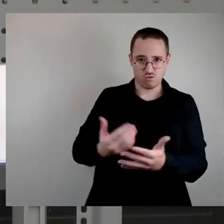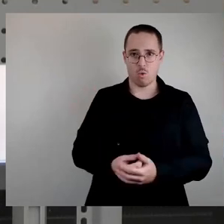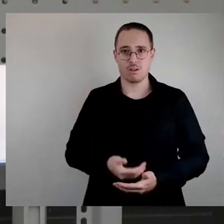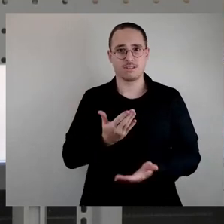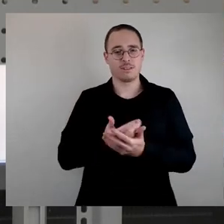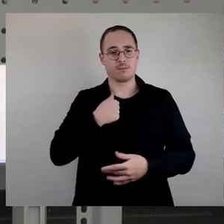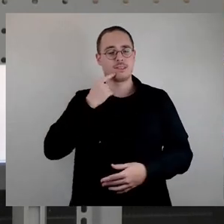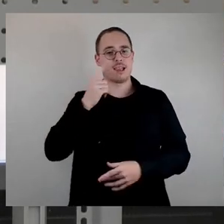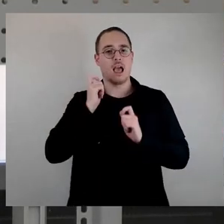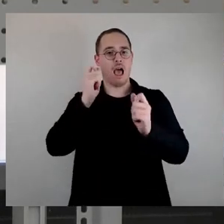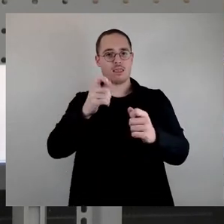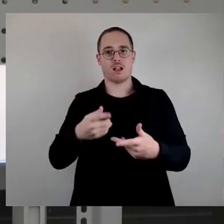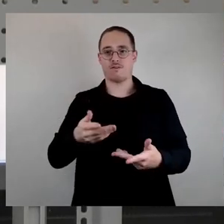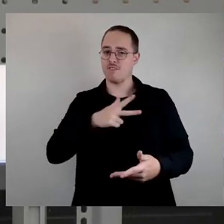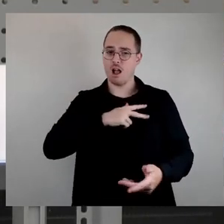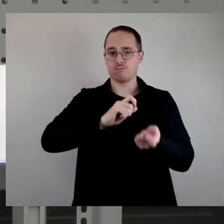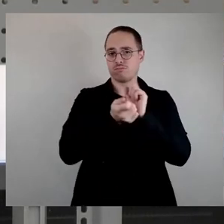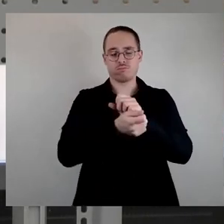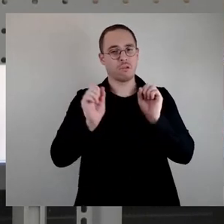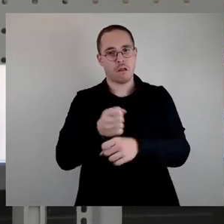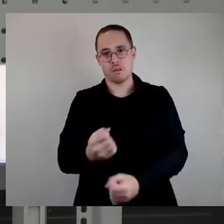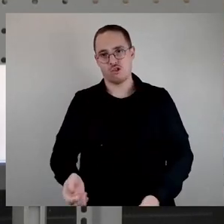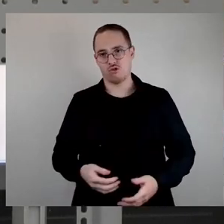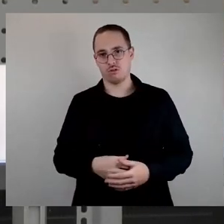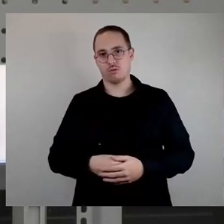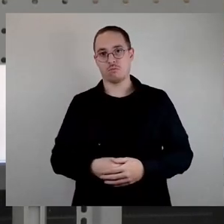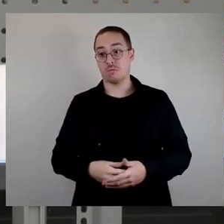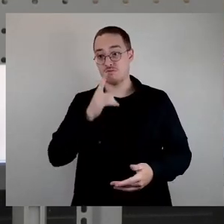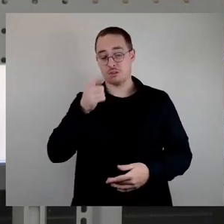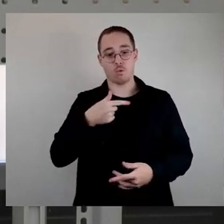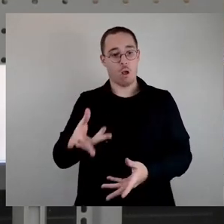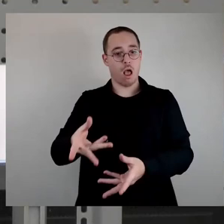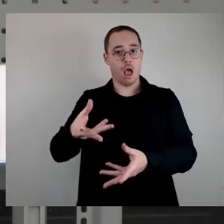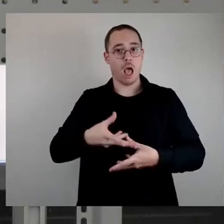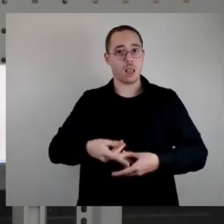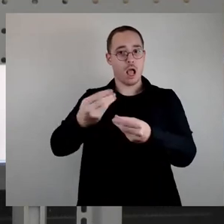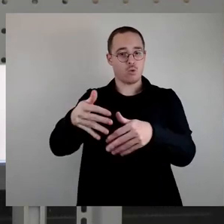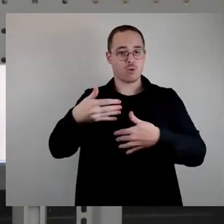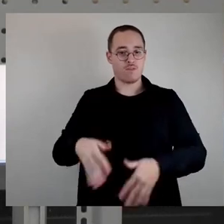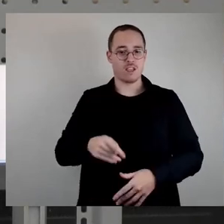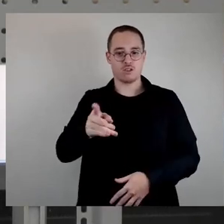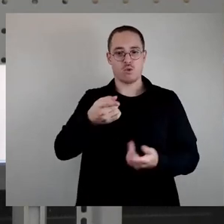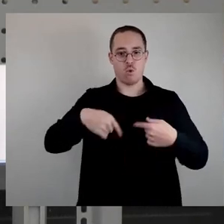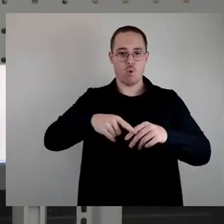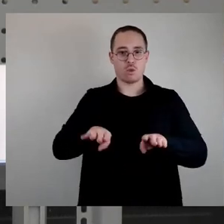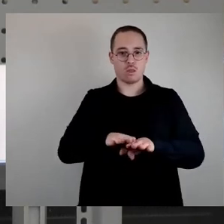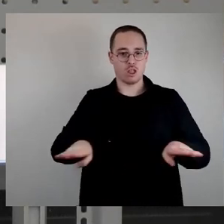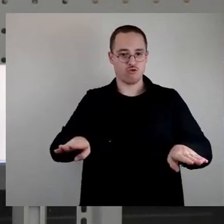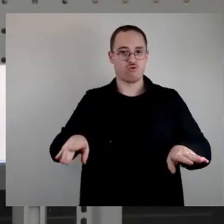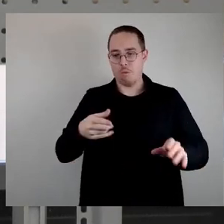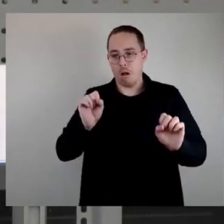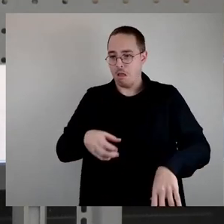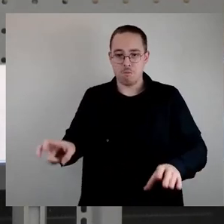der Einladung zu diesem runden Tisch dann folgen möchte, der nimmt teil, wer wie bisher nicht zu Gesprächen bereit war, wird auch weiterhin nicht dabei